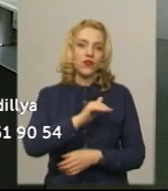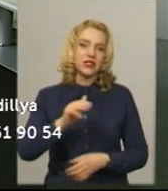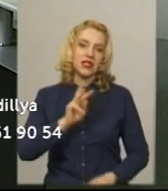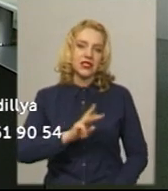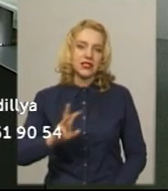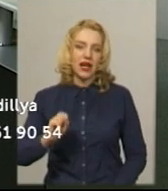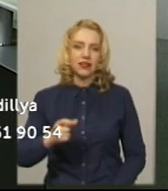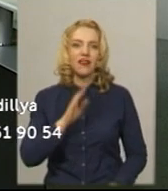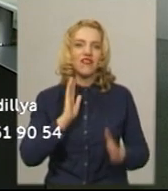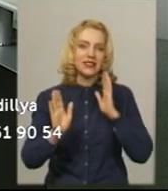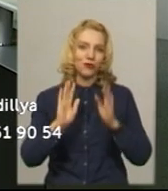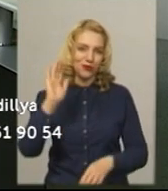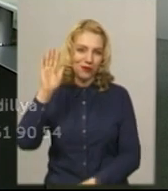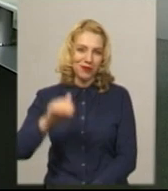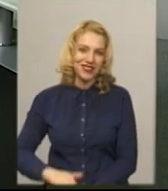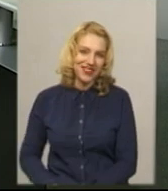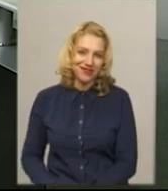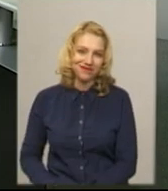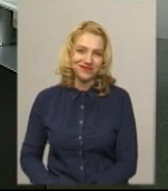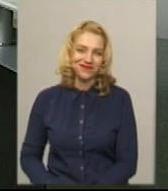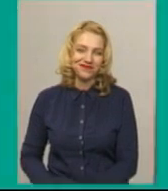сайті та на сторінці у Фейсбук. Побачимось.